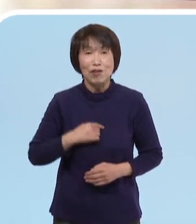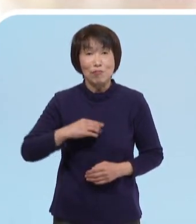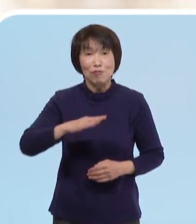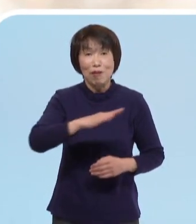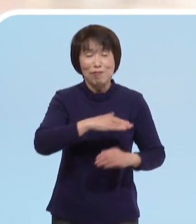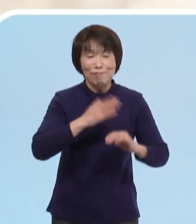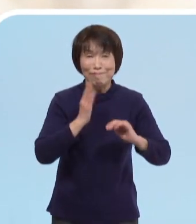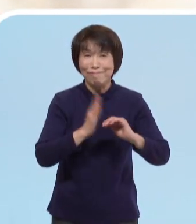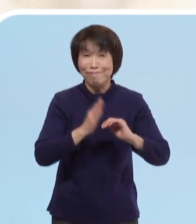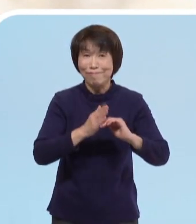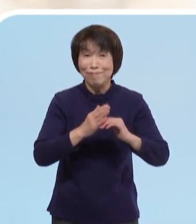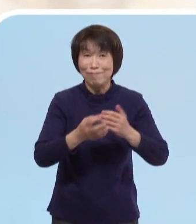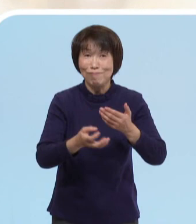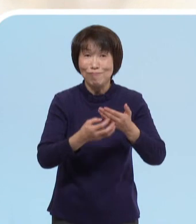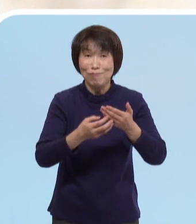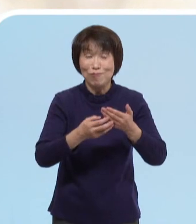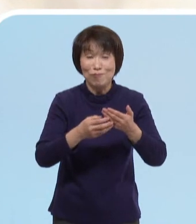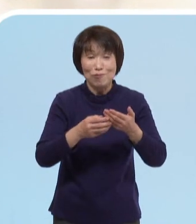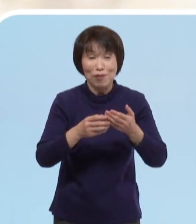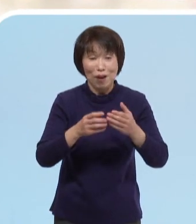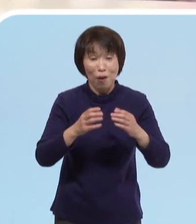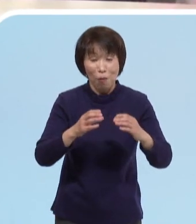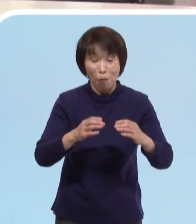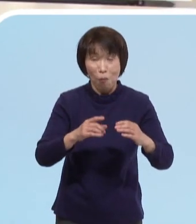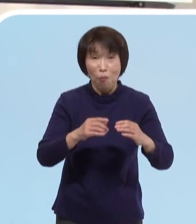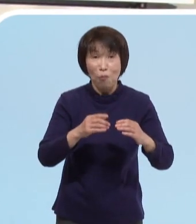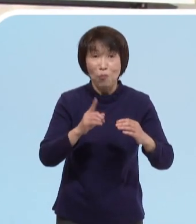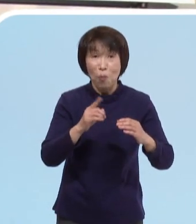自分たちで作ったそのお味は？